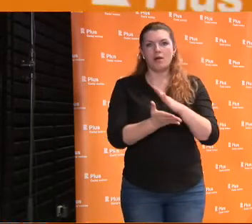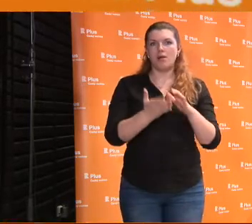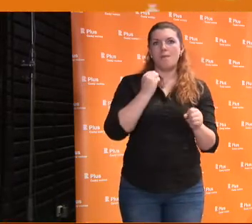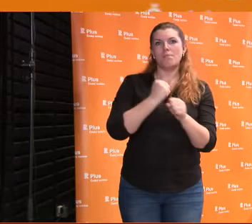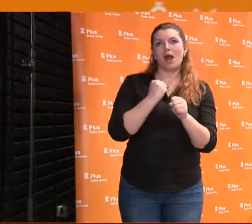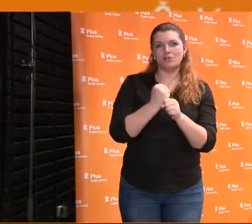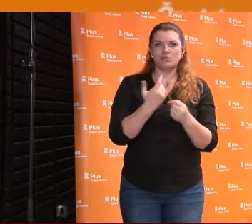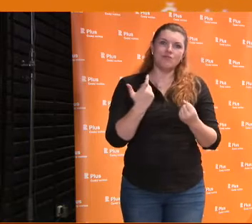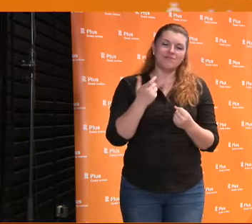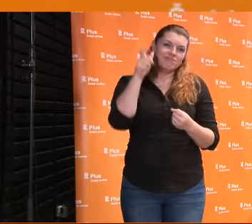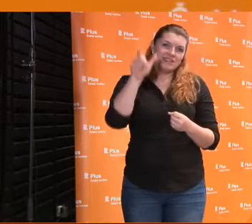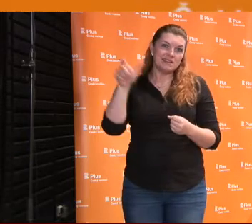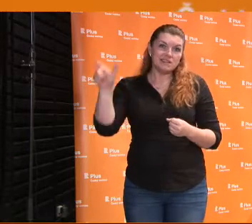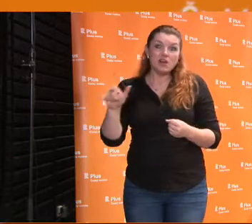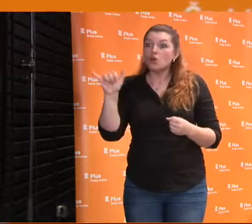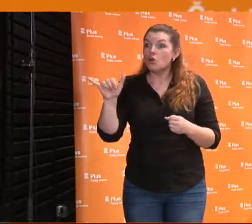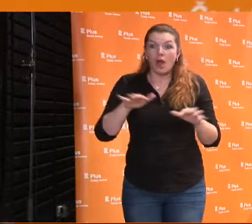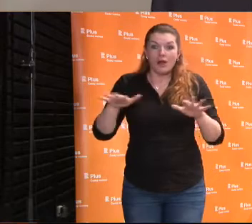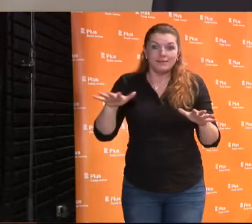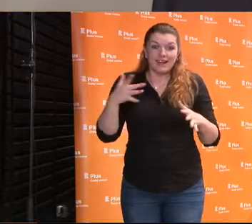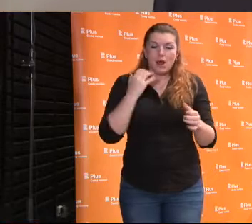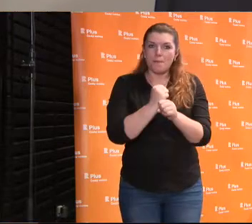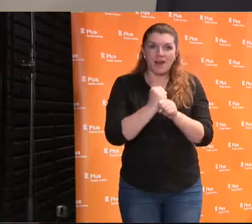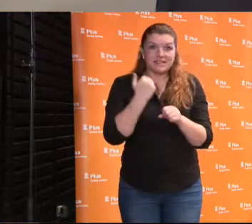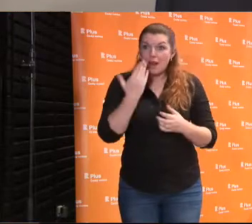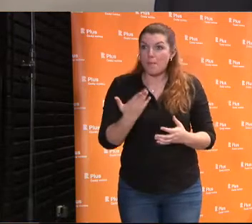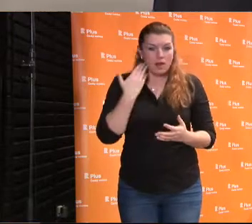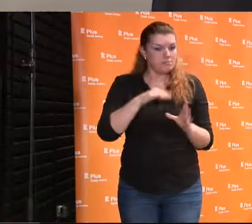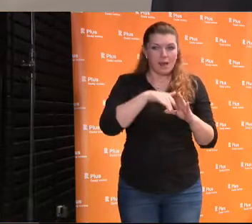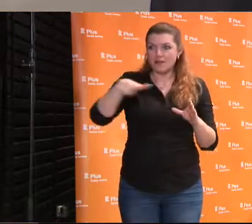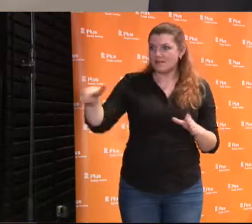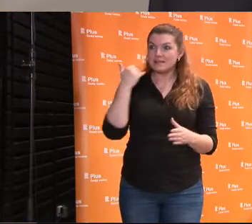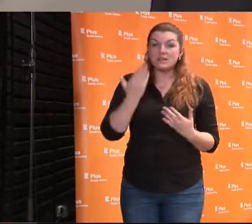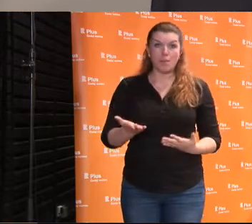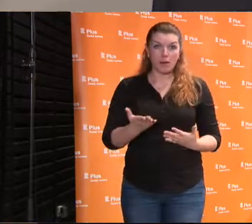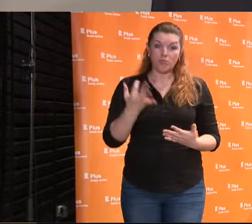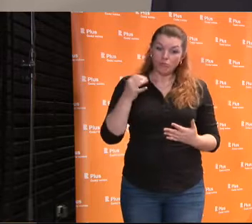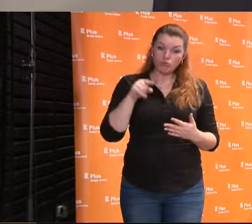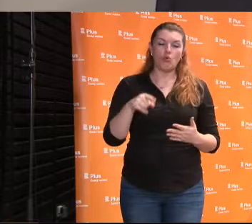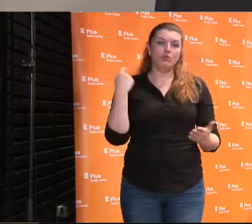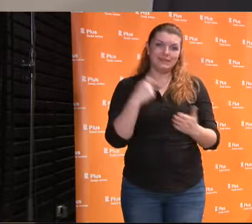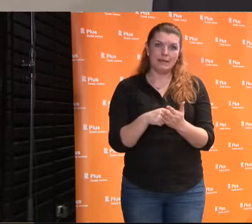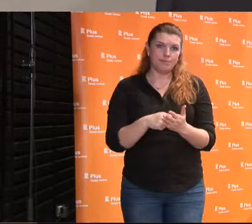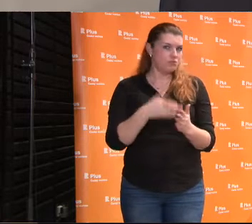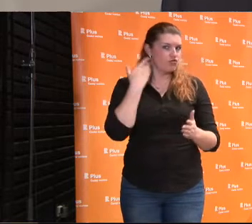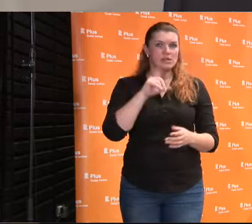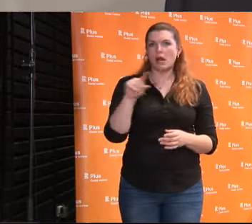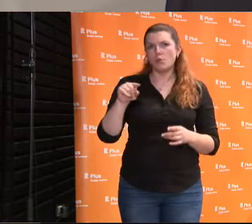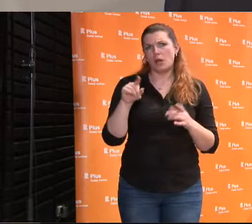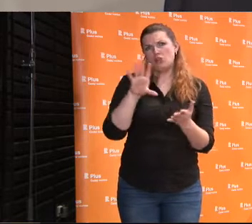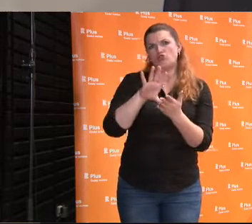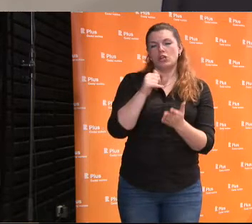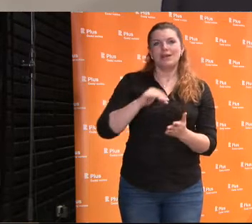pracovní sílu, která není na trhu k dispozici. To je pro Česko velmi specifické, nebo pro střední Evropu. No a